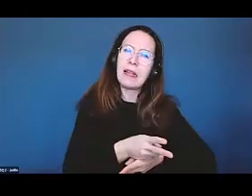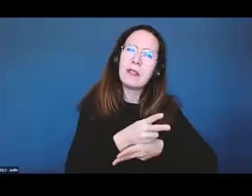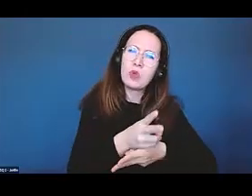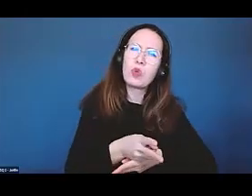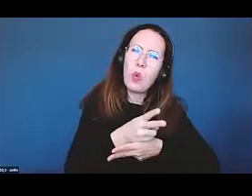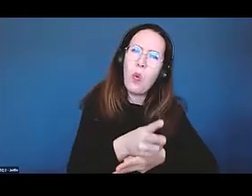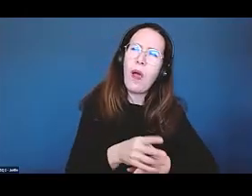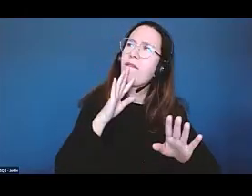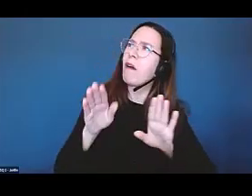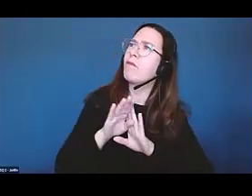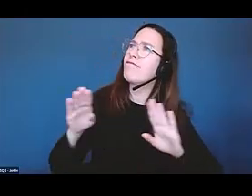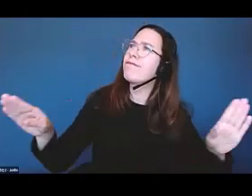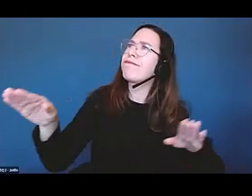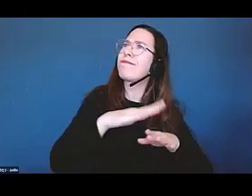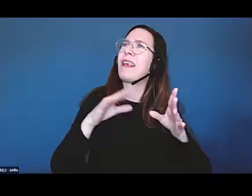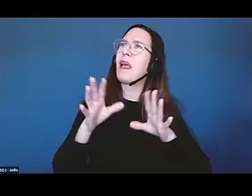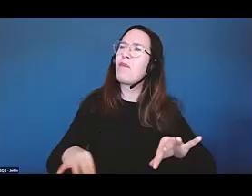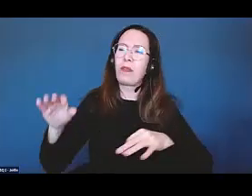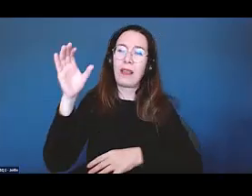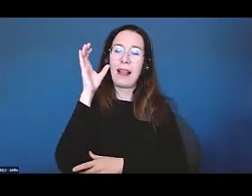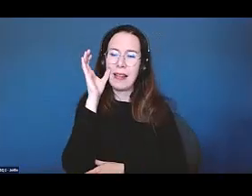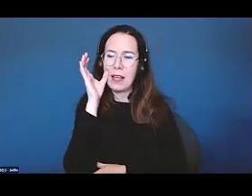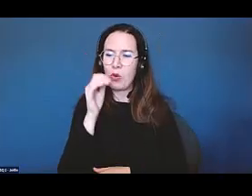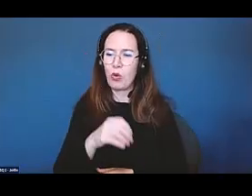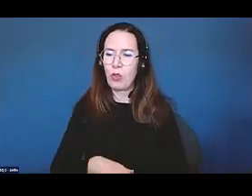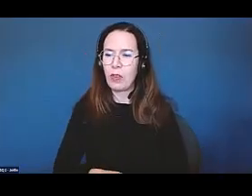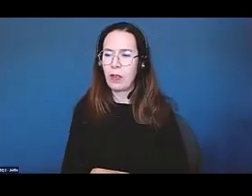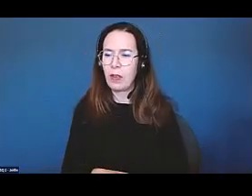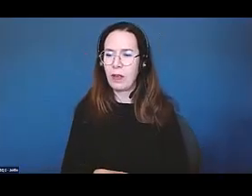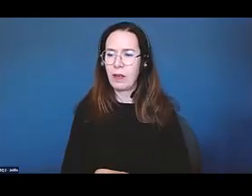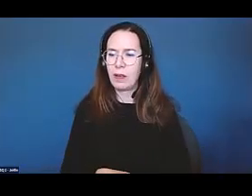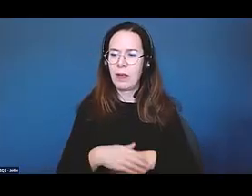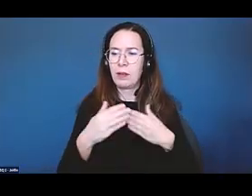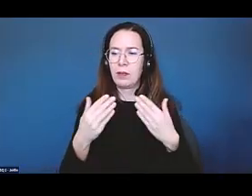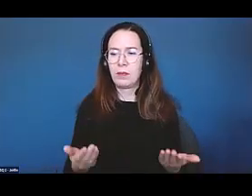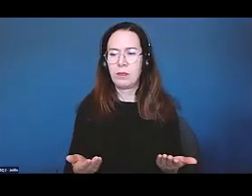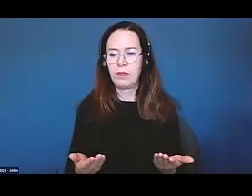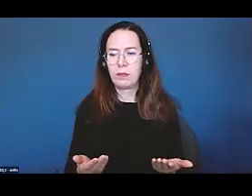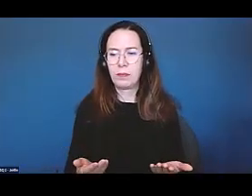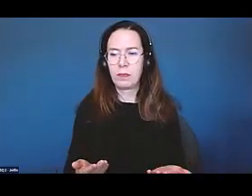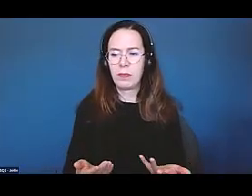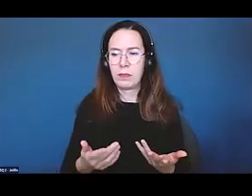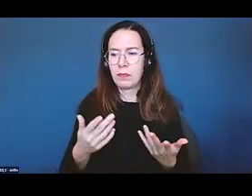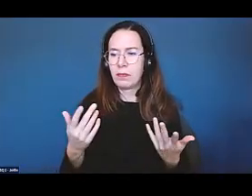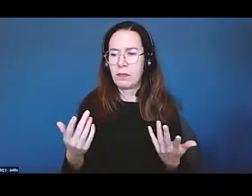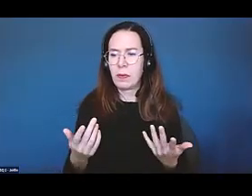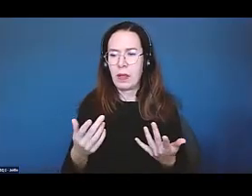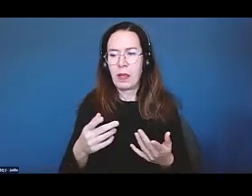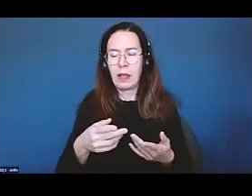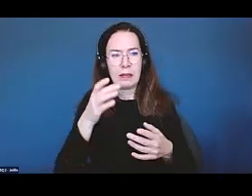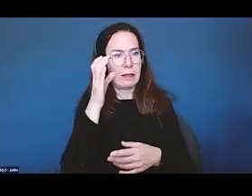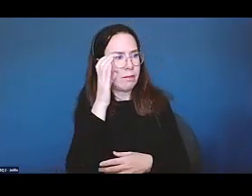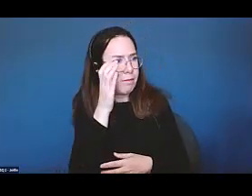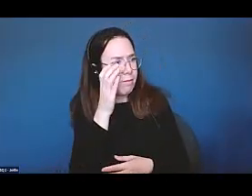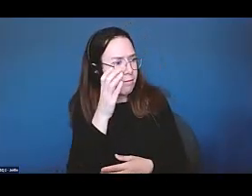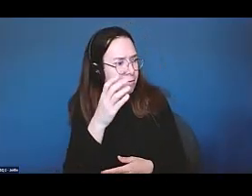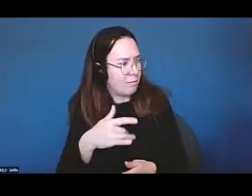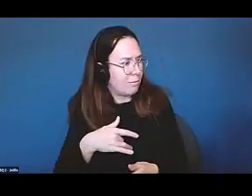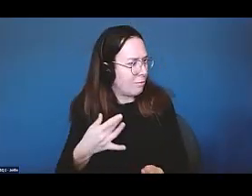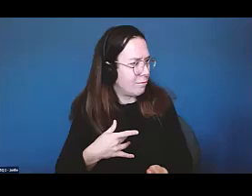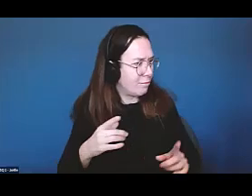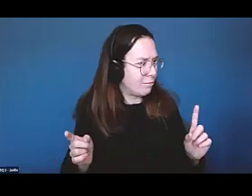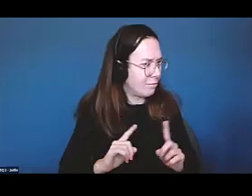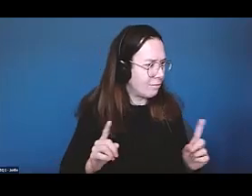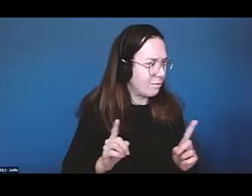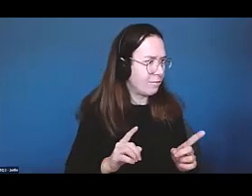basés sur l'écoute. Et ce qu'on a trouvé, c'est que lorsque les personnes se sentent écoutées et respectées, il